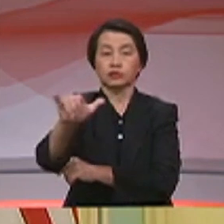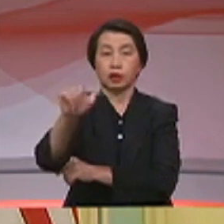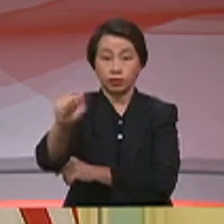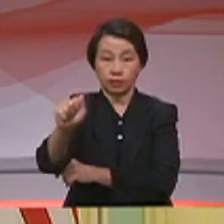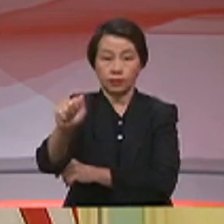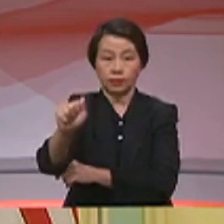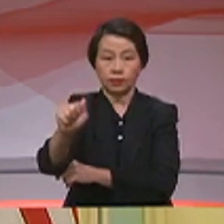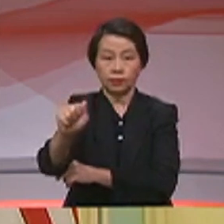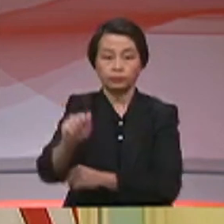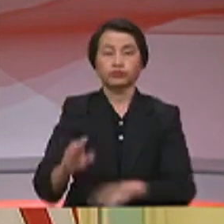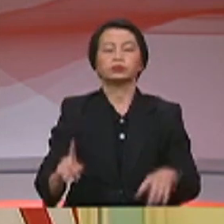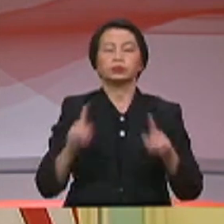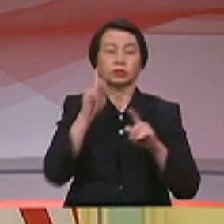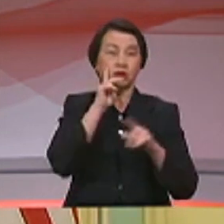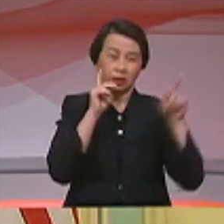Walau bagaimanapun